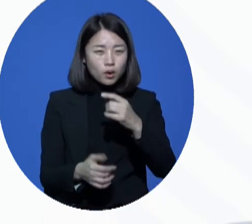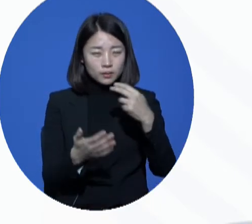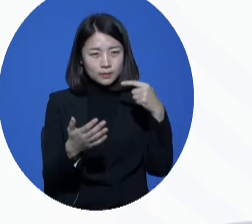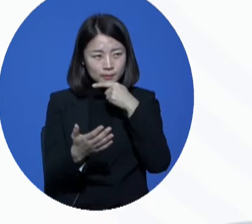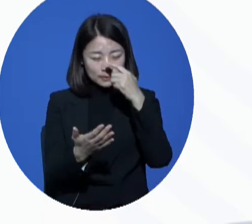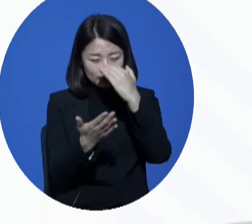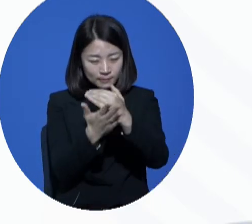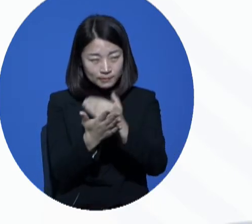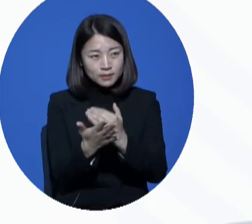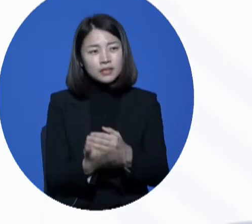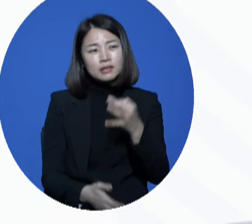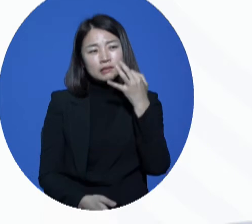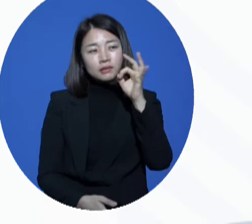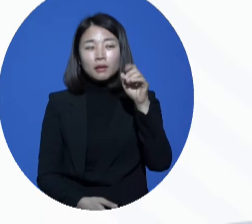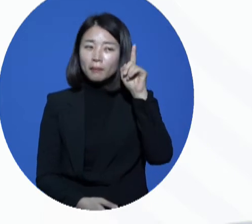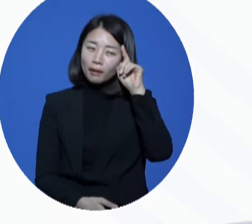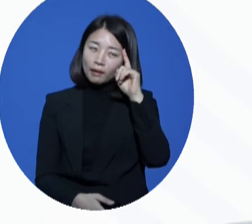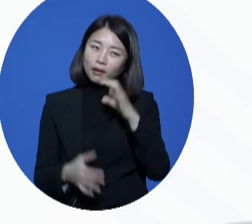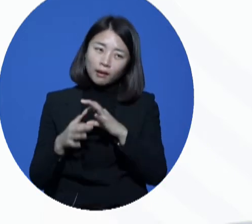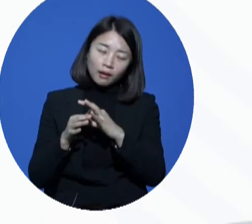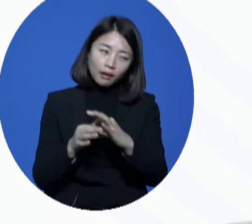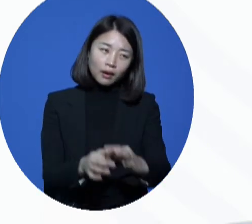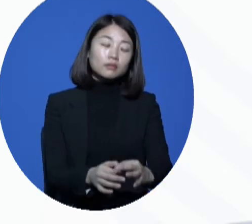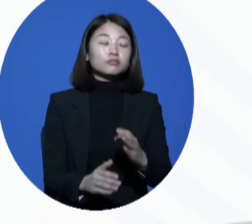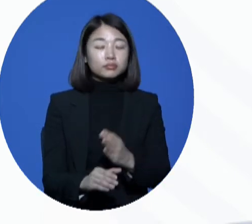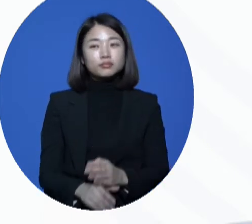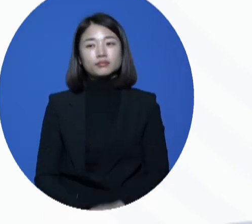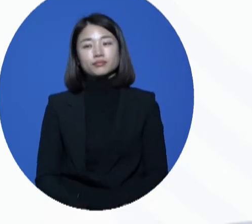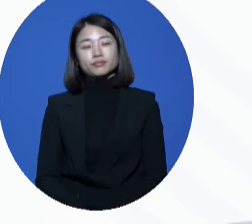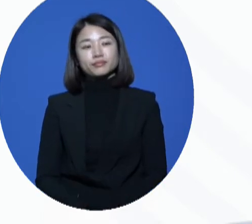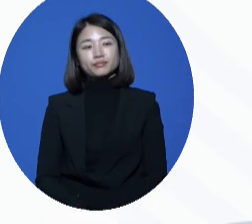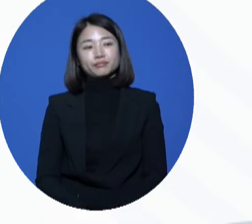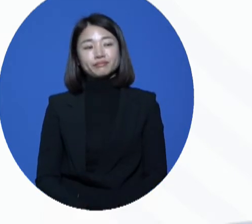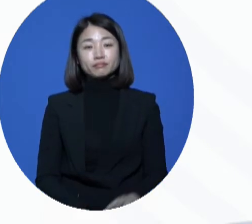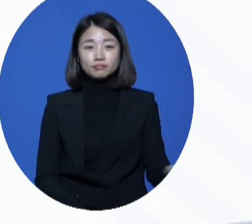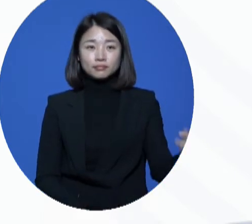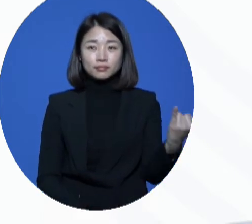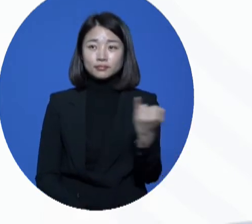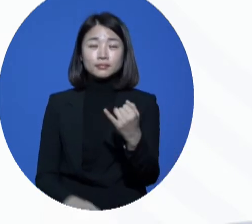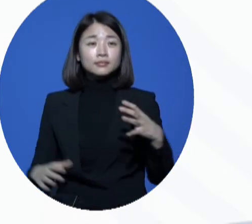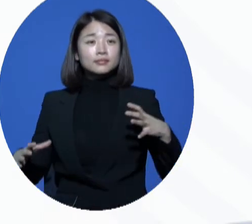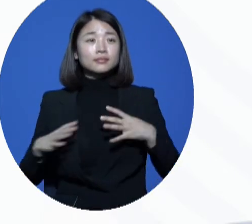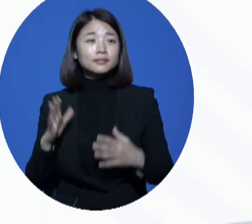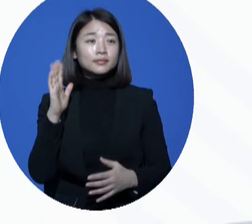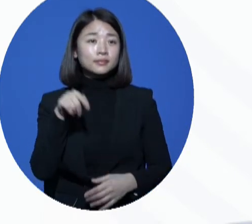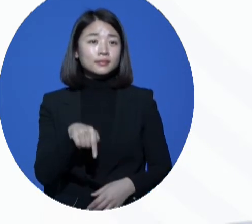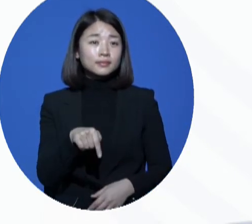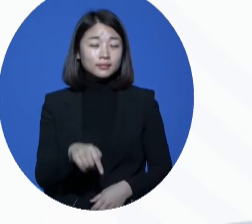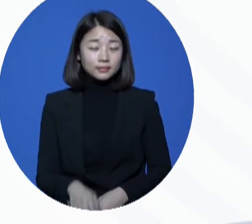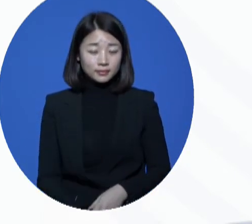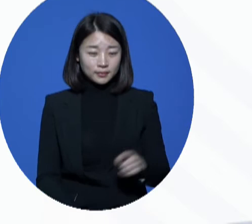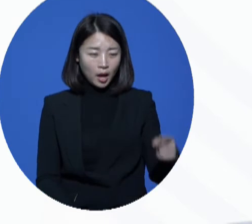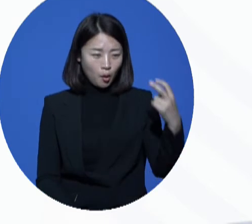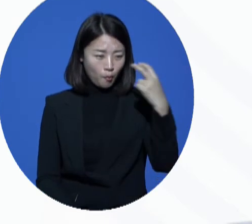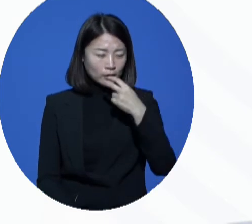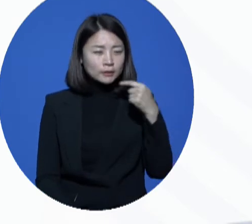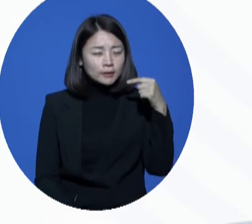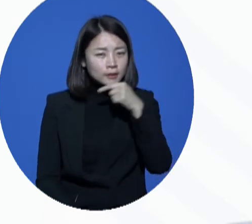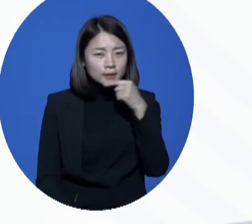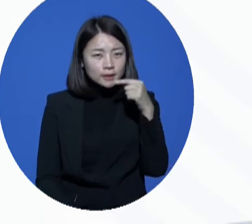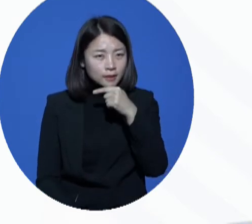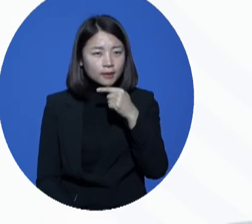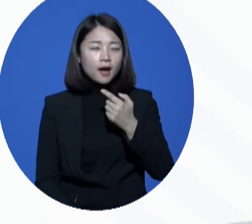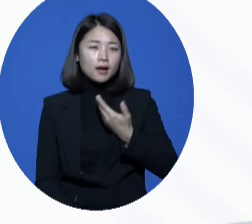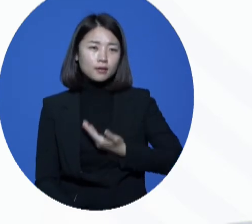철저를 10개월 동안 매일 하고 있습니다. 이걸 아주 자랑스럽게 인터뷰하신 것 같아요. 그만큼 관리에 철저히 신경